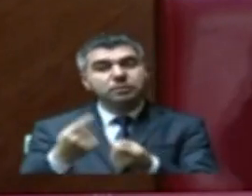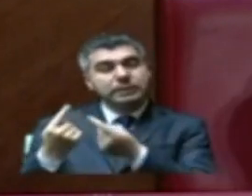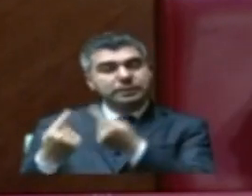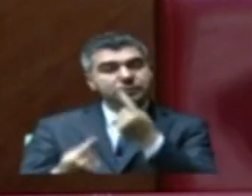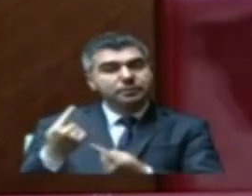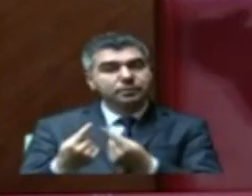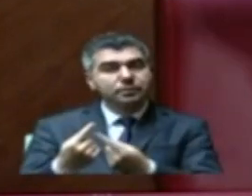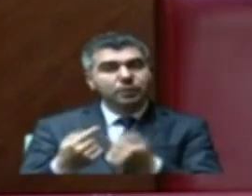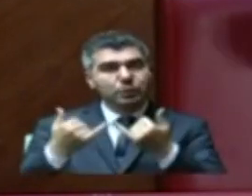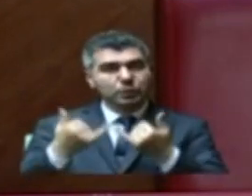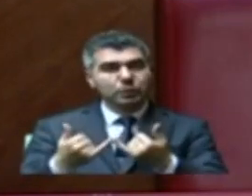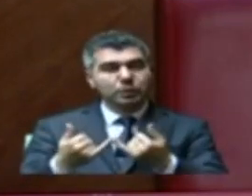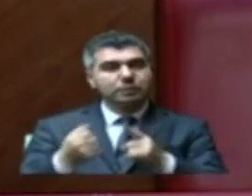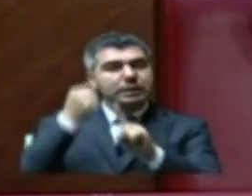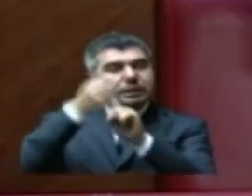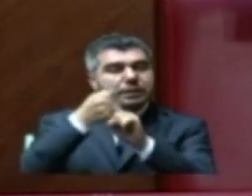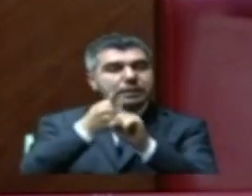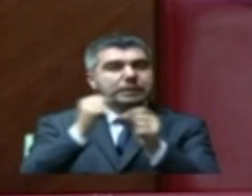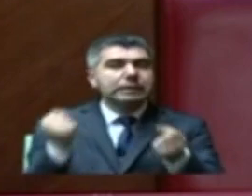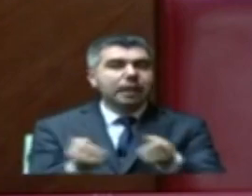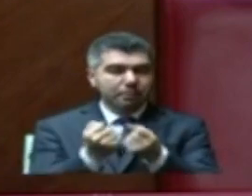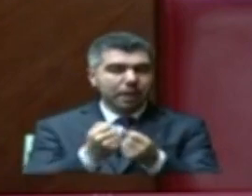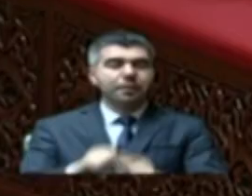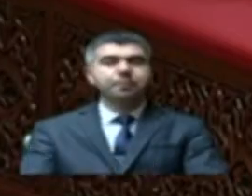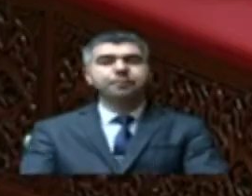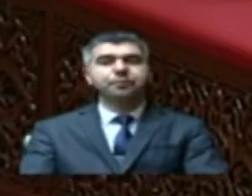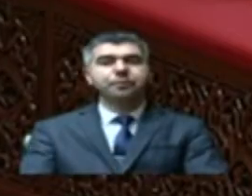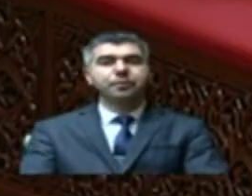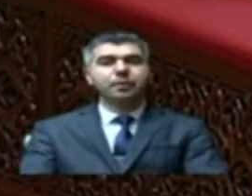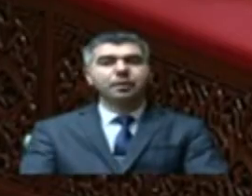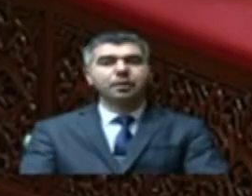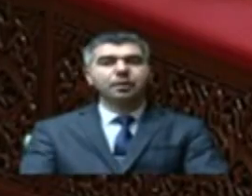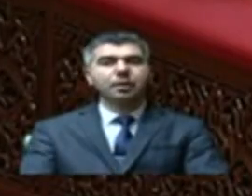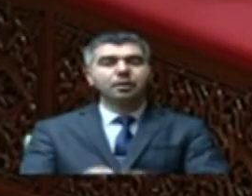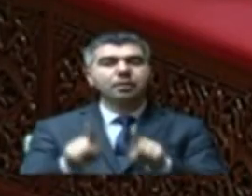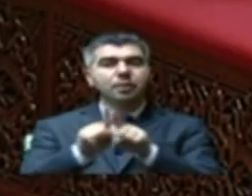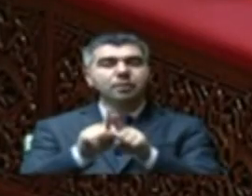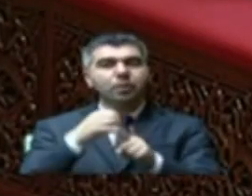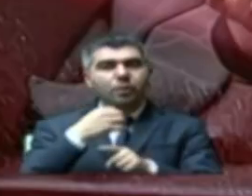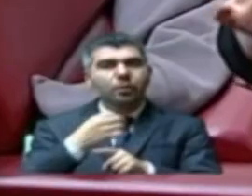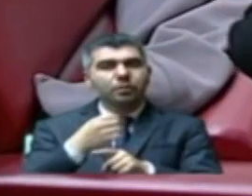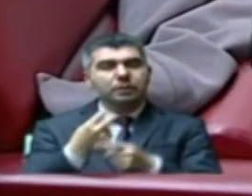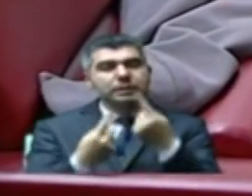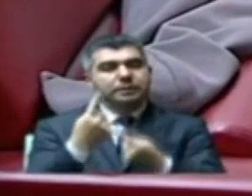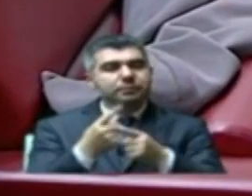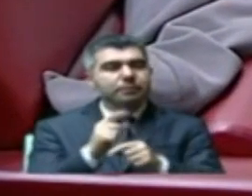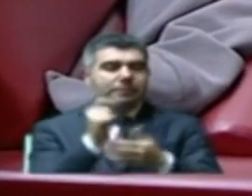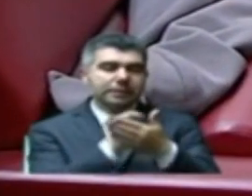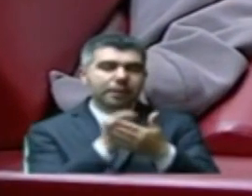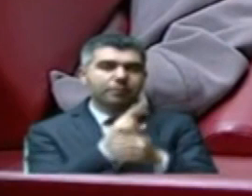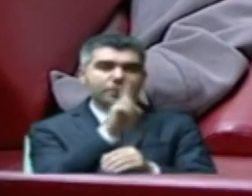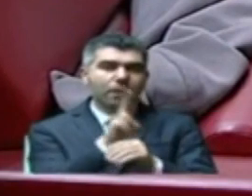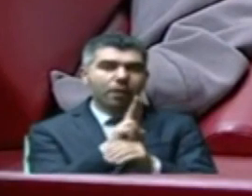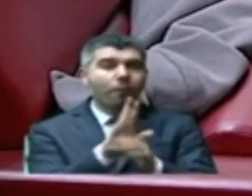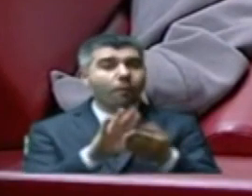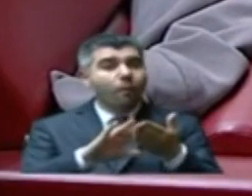اليوم في مسلسل ديال التنمية والتطوير ماشي مس يعني بطريقة ديال الصياغة ديالكم، ولكن لأن هذا هم